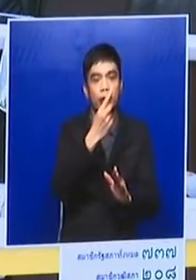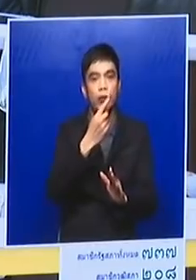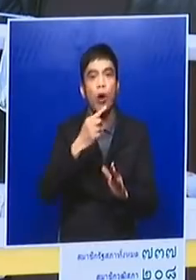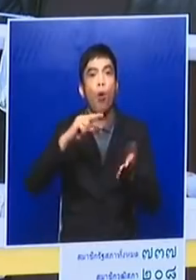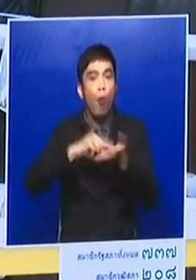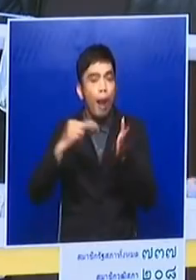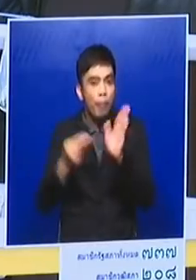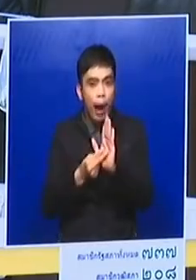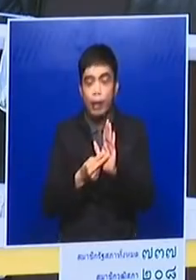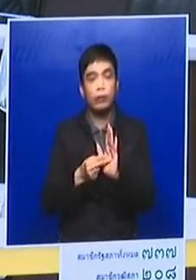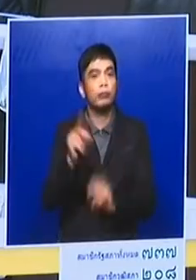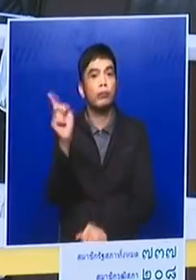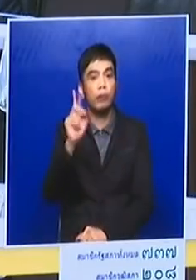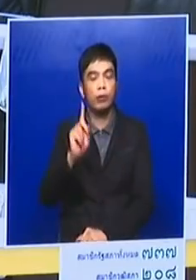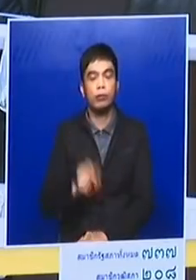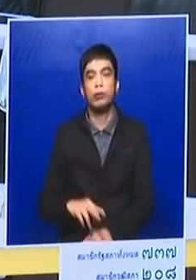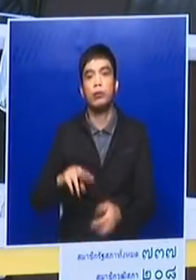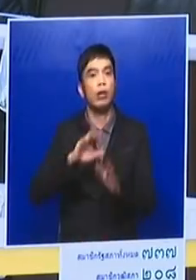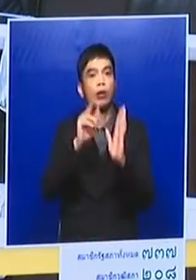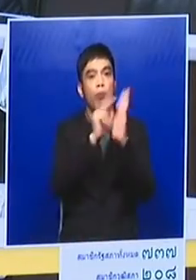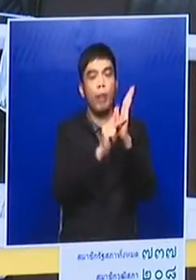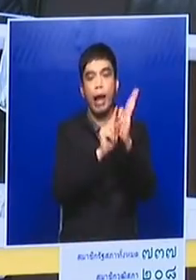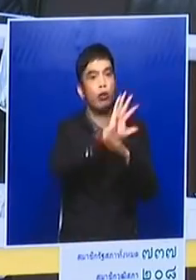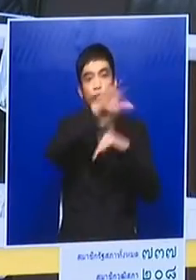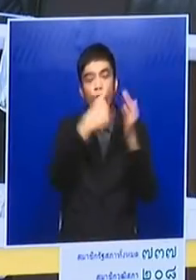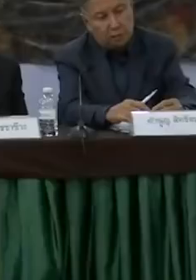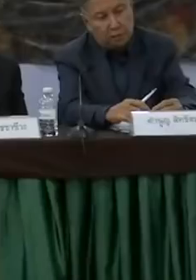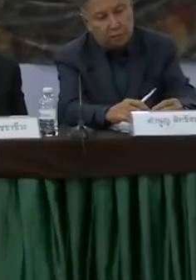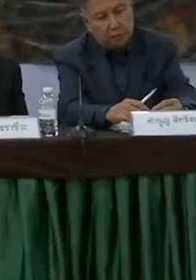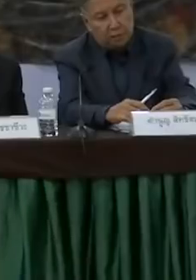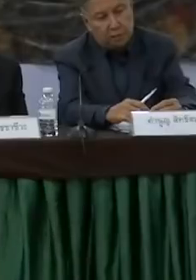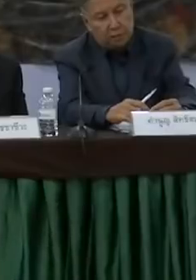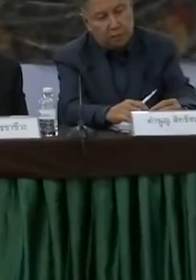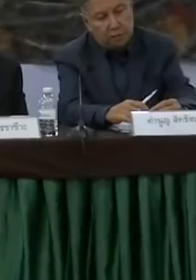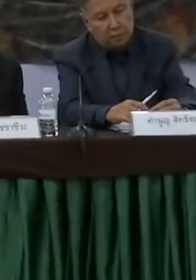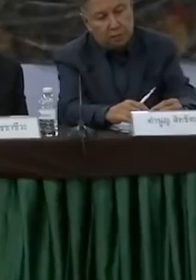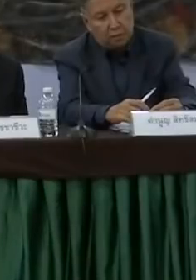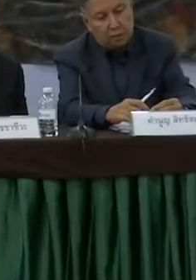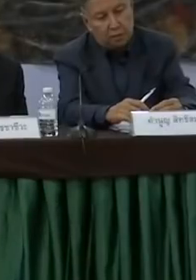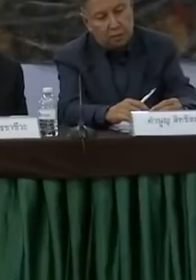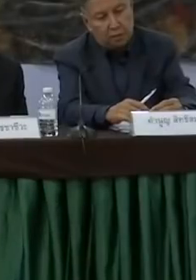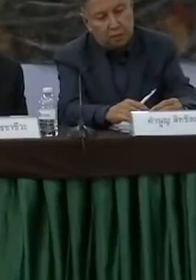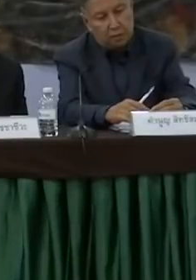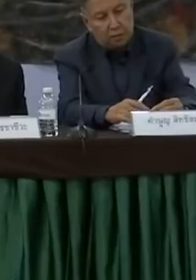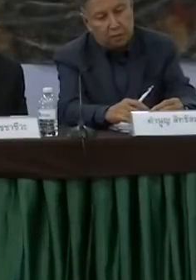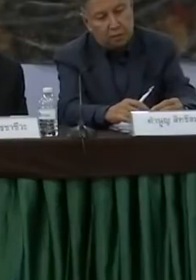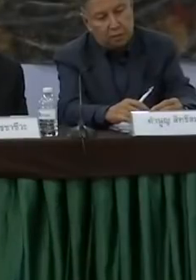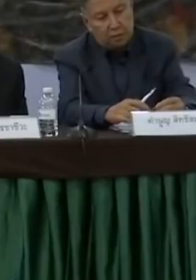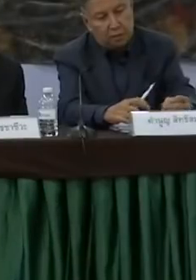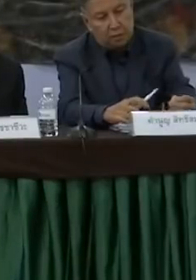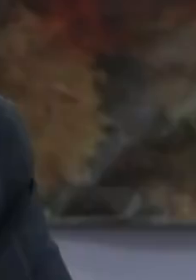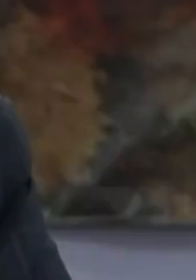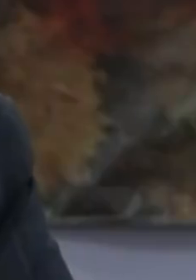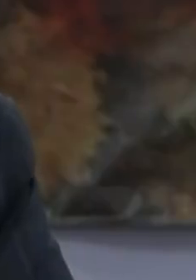คือคำนวณอ่ะสอบคำนูณสิทธิสมานนะครับบอกว่ากรรมาธิการจะประชุมเพื่อที่จะหาหรือในภายหลังครับสำนักงานกฤษฎีกา